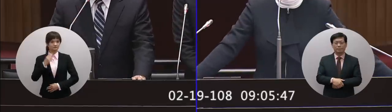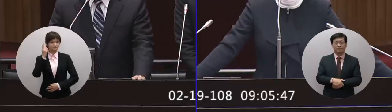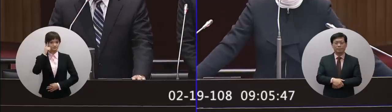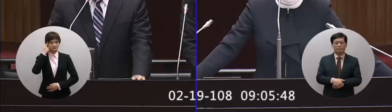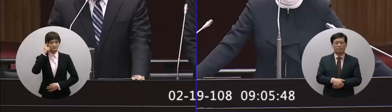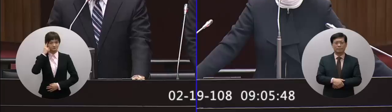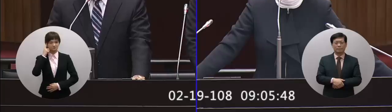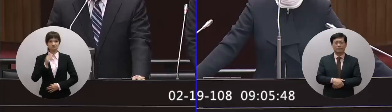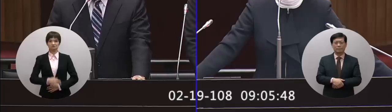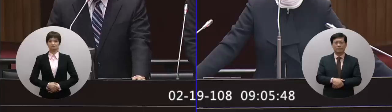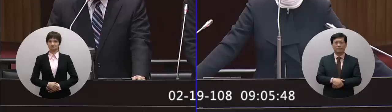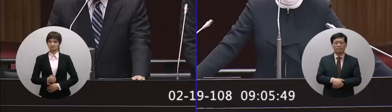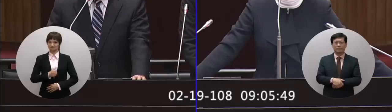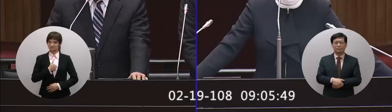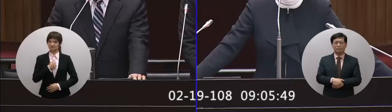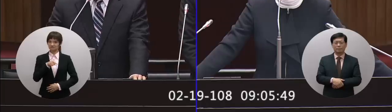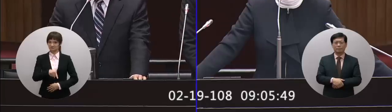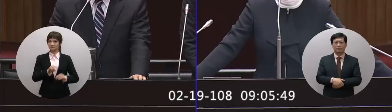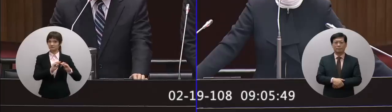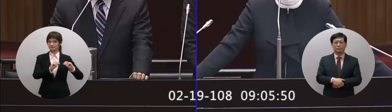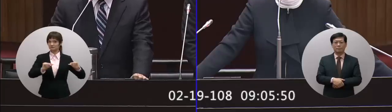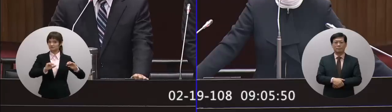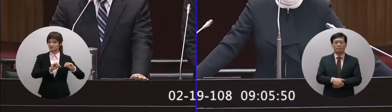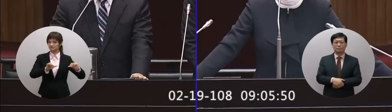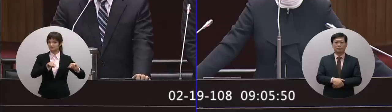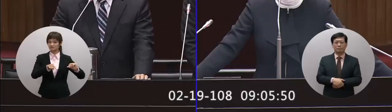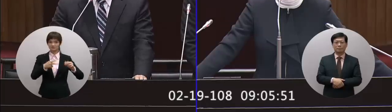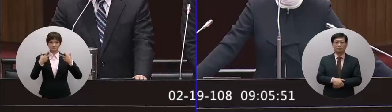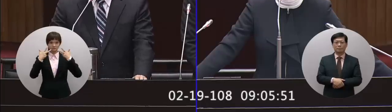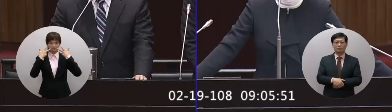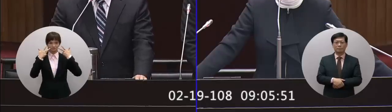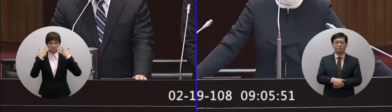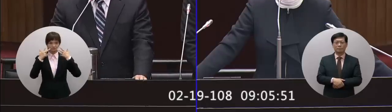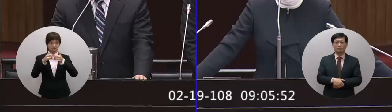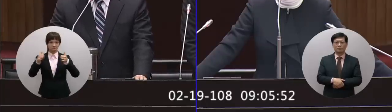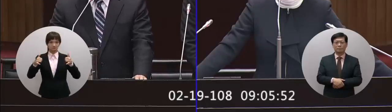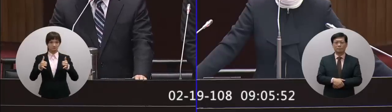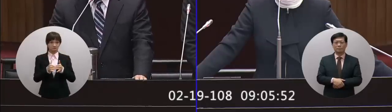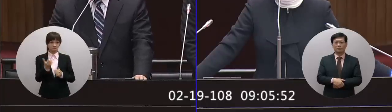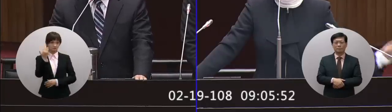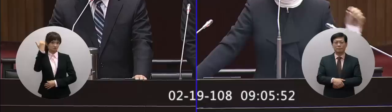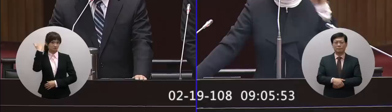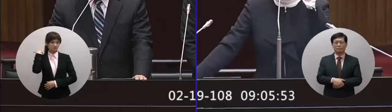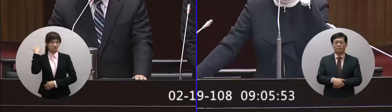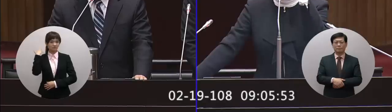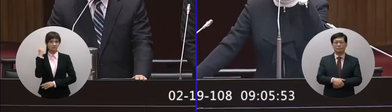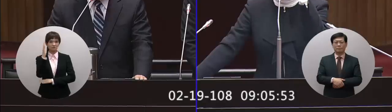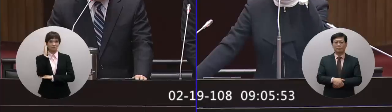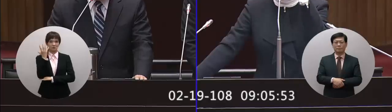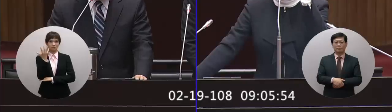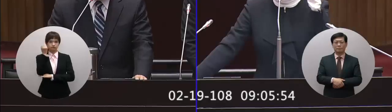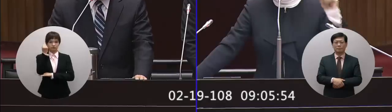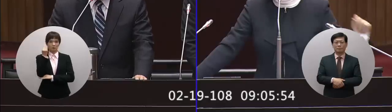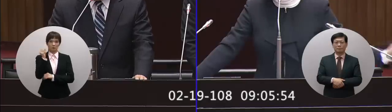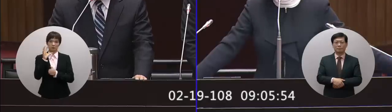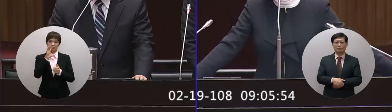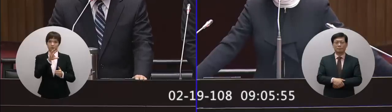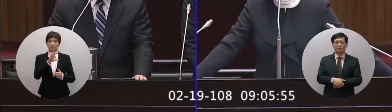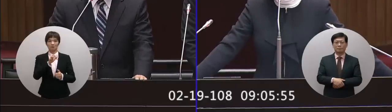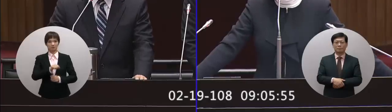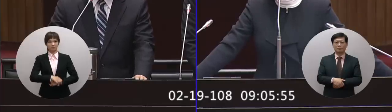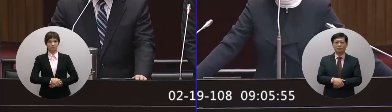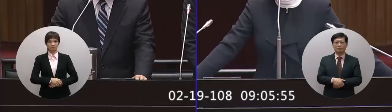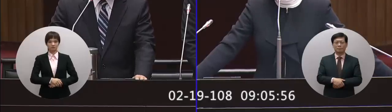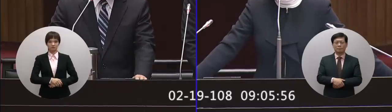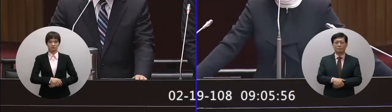为确确实实在这一块土地上，原住民确实过往政权多所欺视打